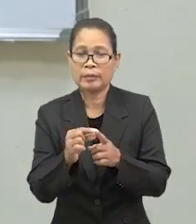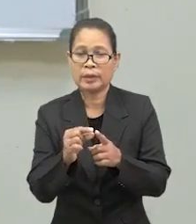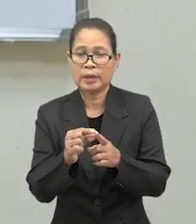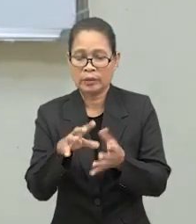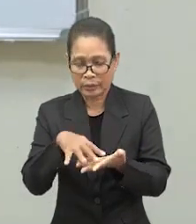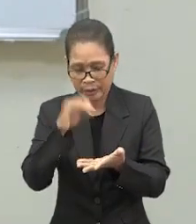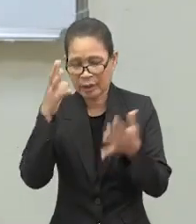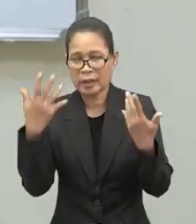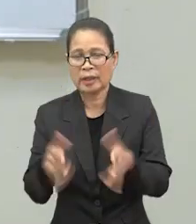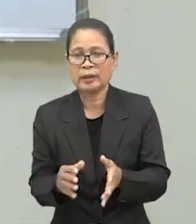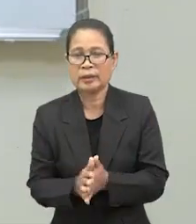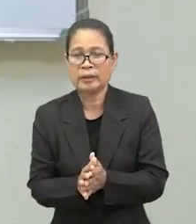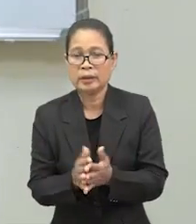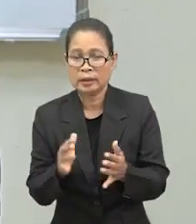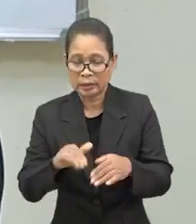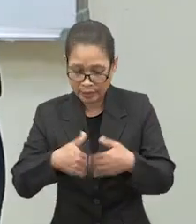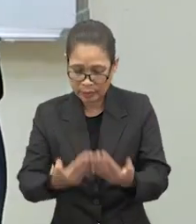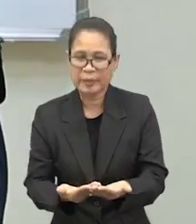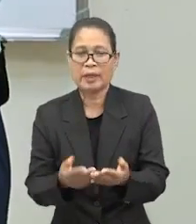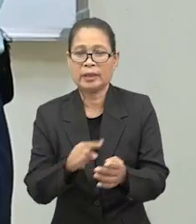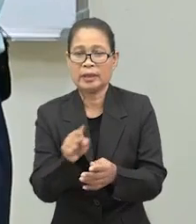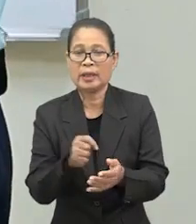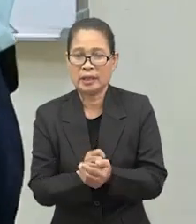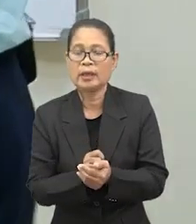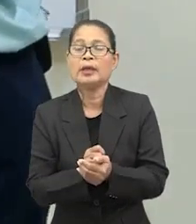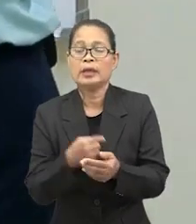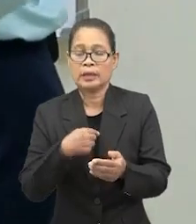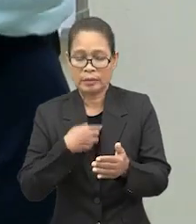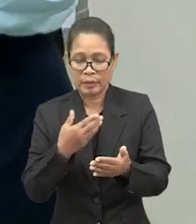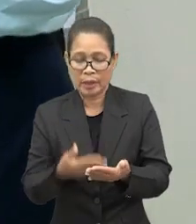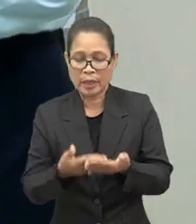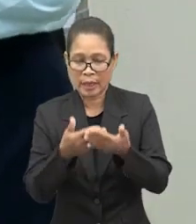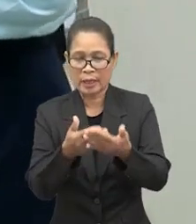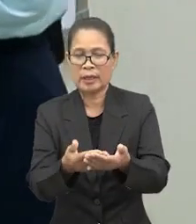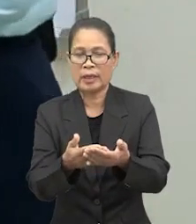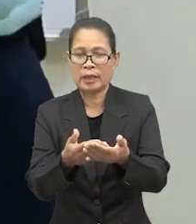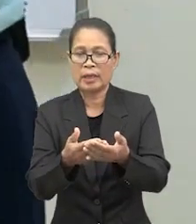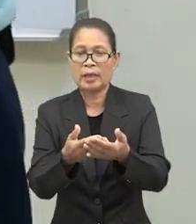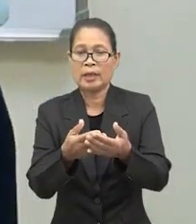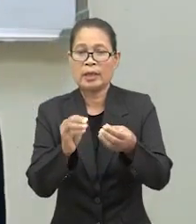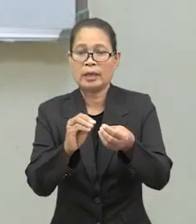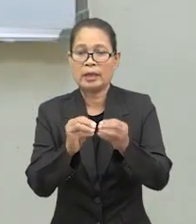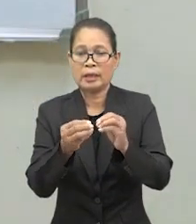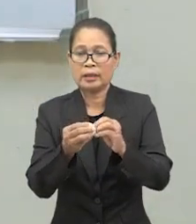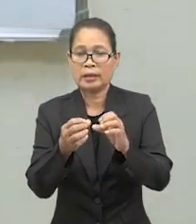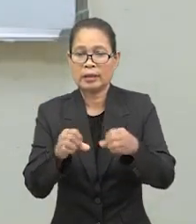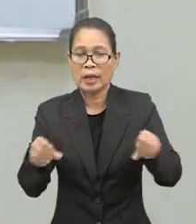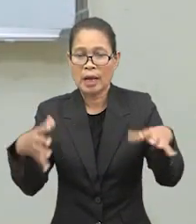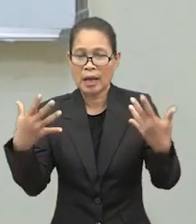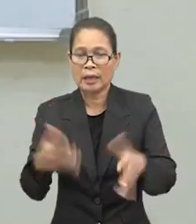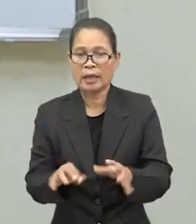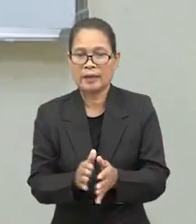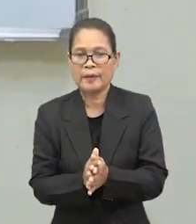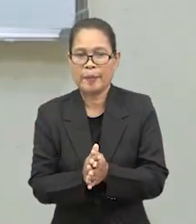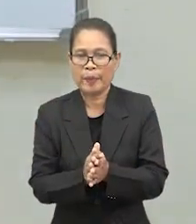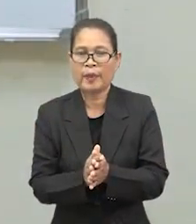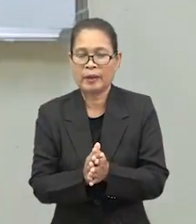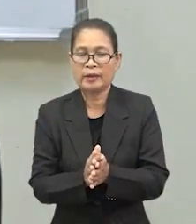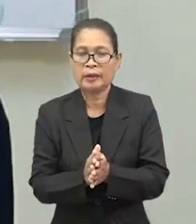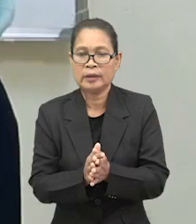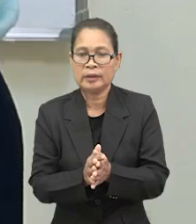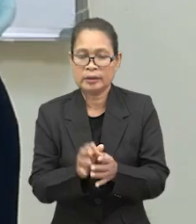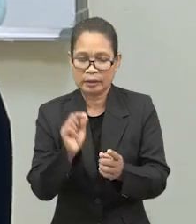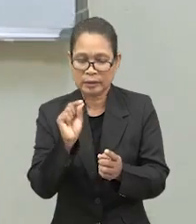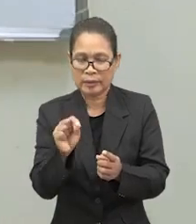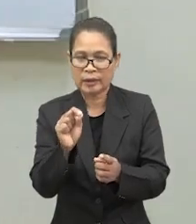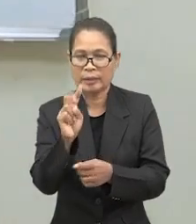cho long tam bà nhà để dương bàn riêng hai dương thử thử mấy con à, lời này cục bàn bằng cả là bạn lấy ao hai chẳng cô mà chẳng bằng cả tế là bạn lấy dương bằng cả